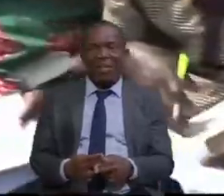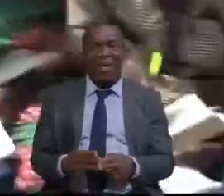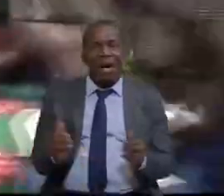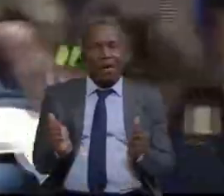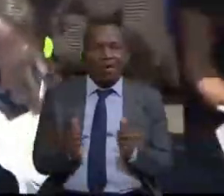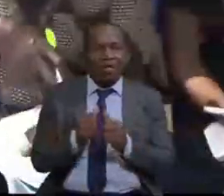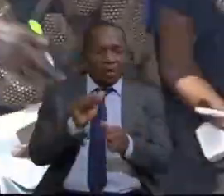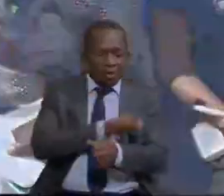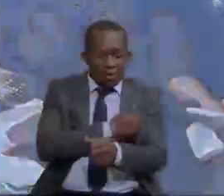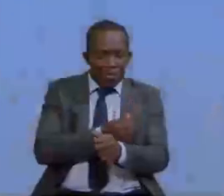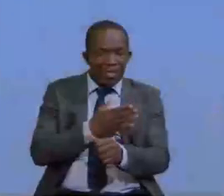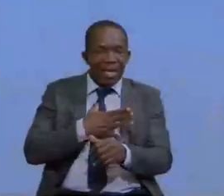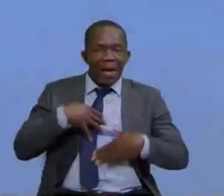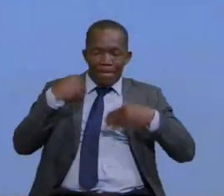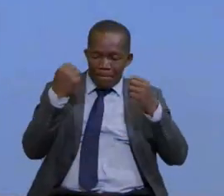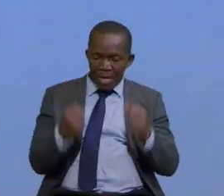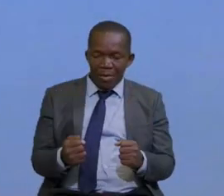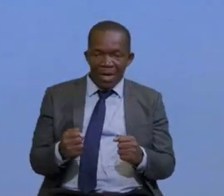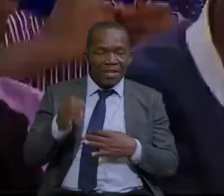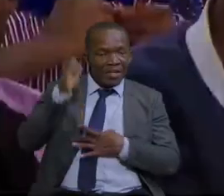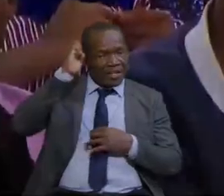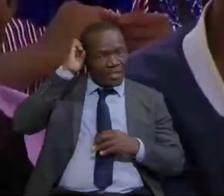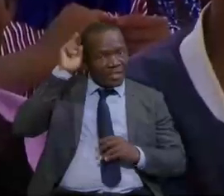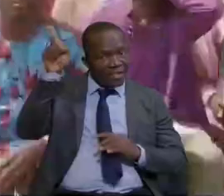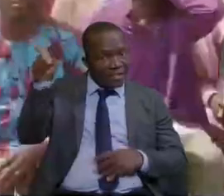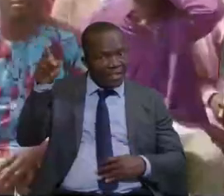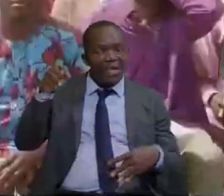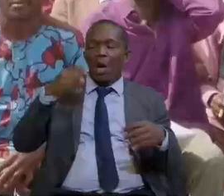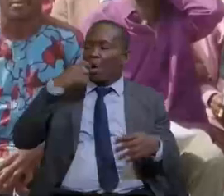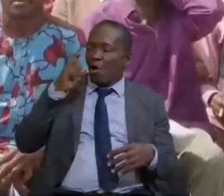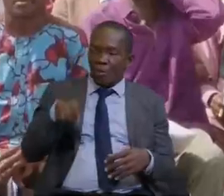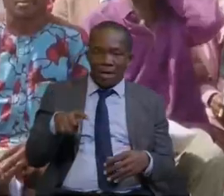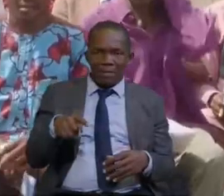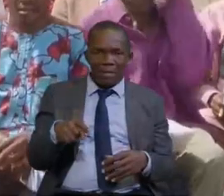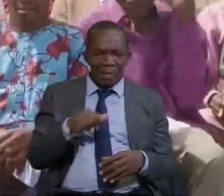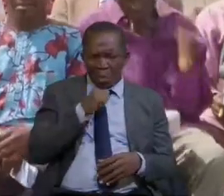puissance, il commande. Il ne parle pas qu'il plaide.